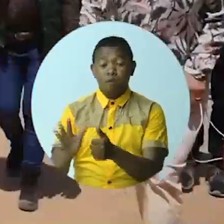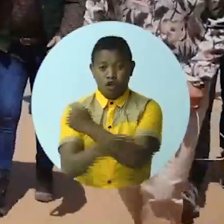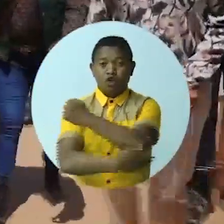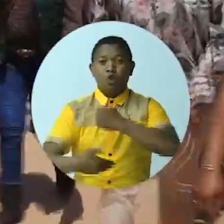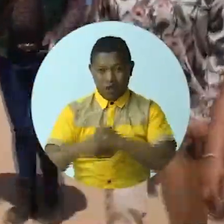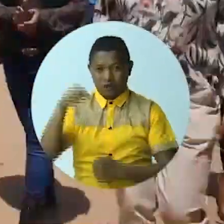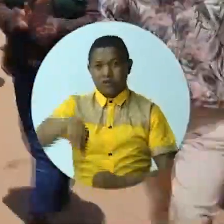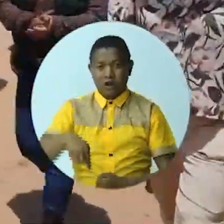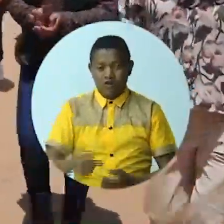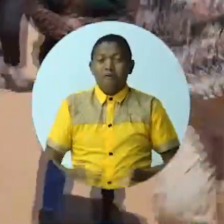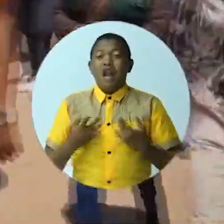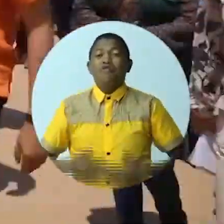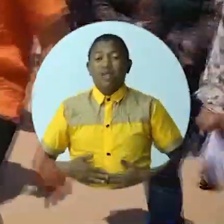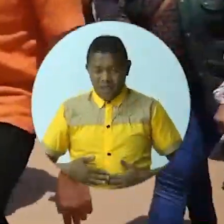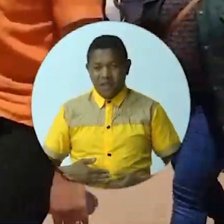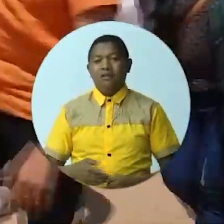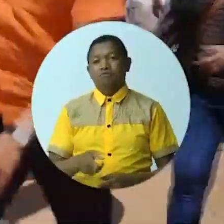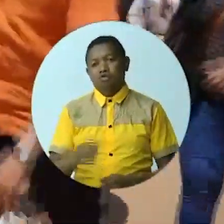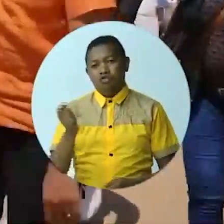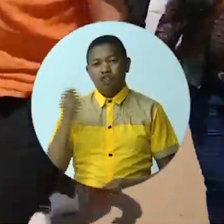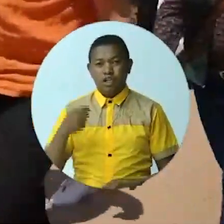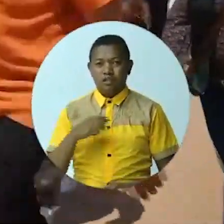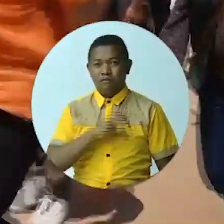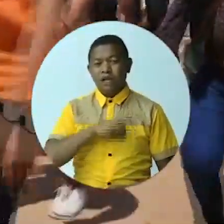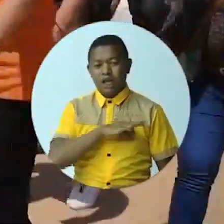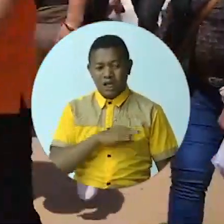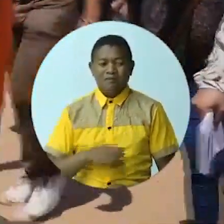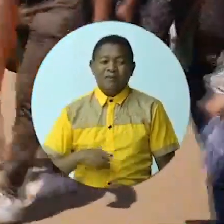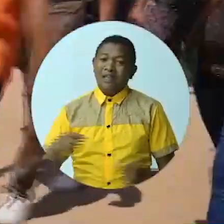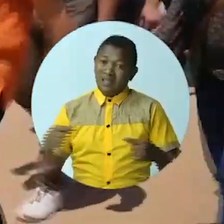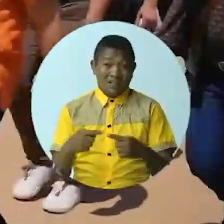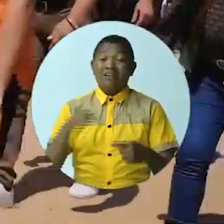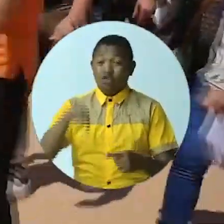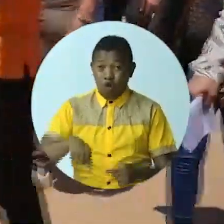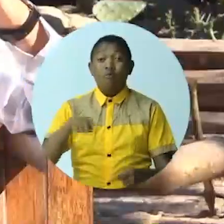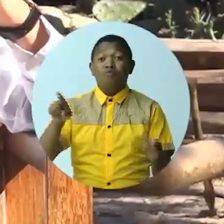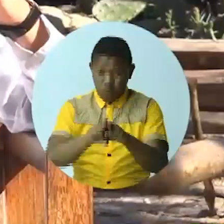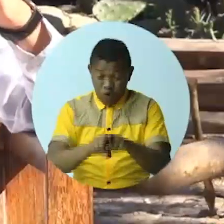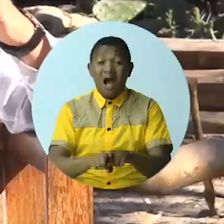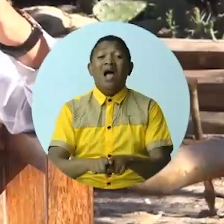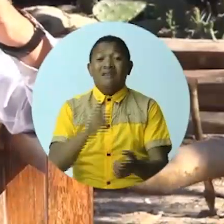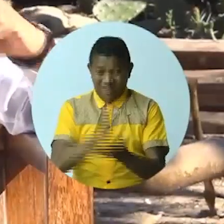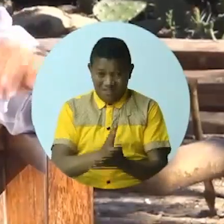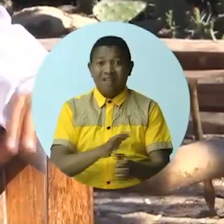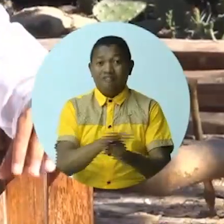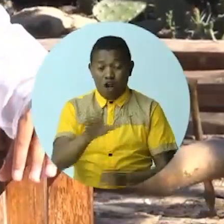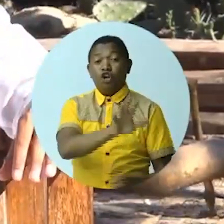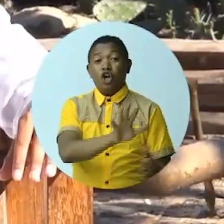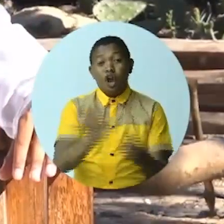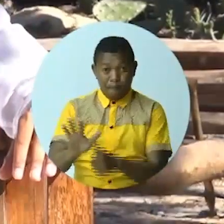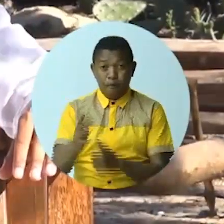kere taty atsimo ary tsy nisy vaholana matotra, vaholana maharitra